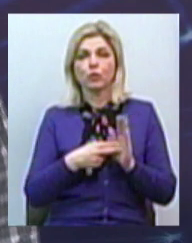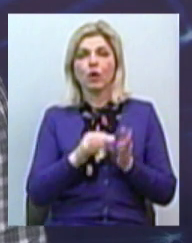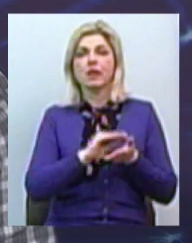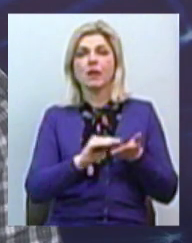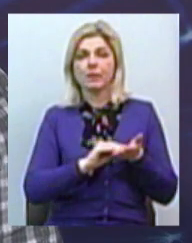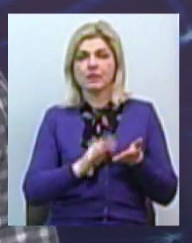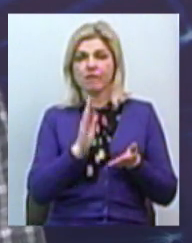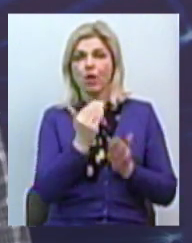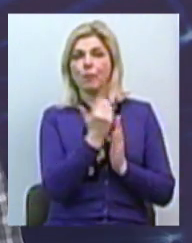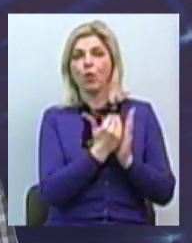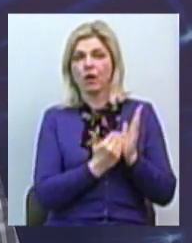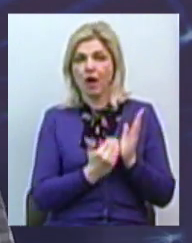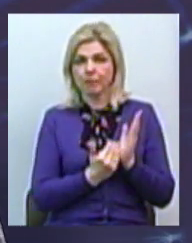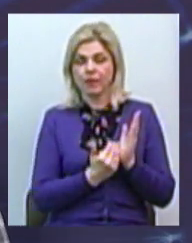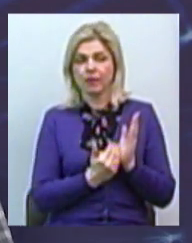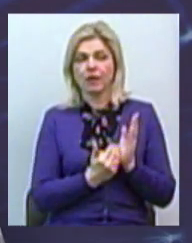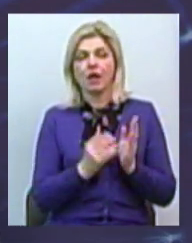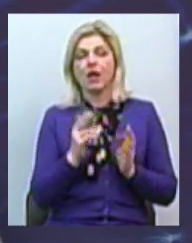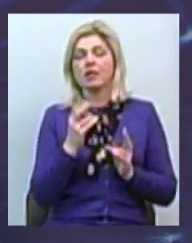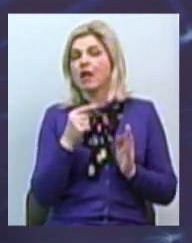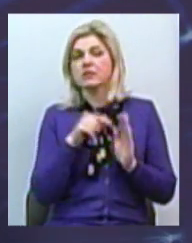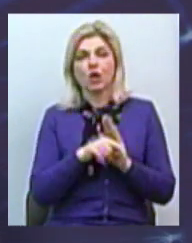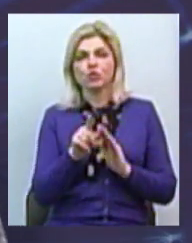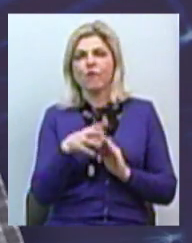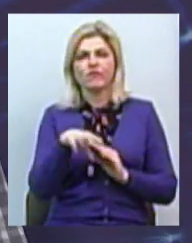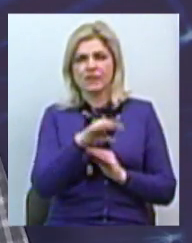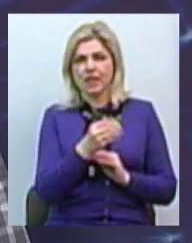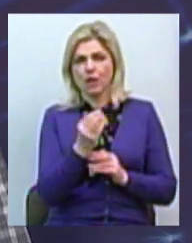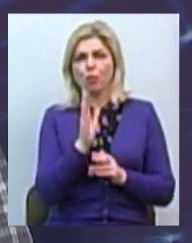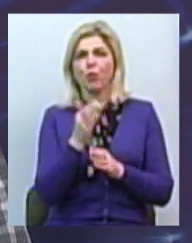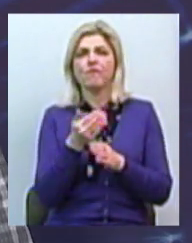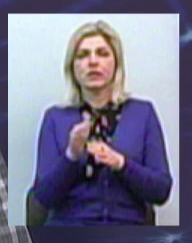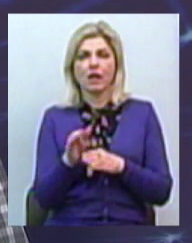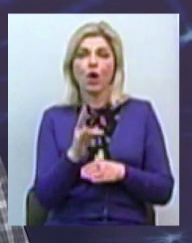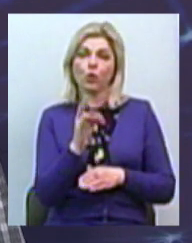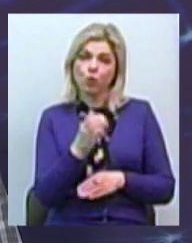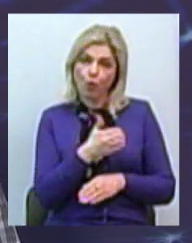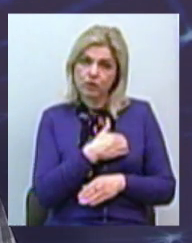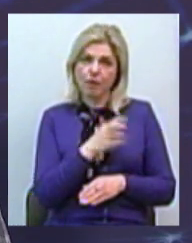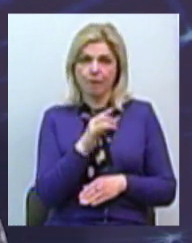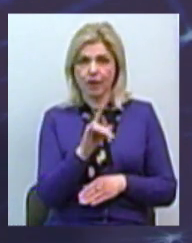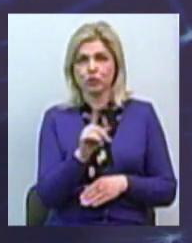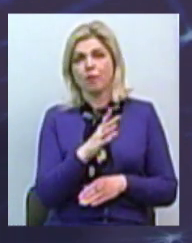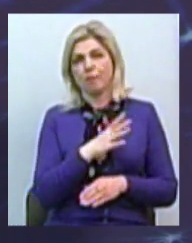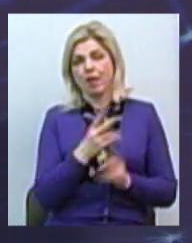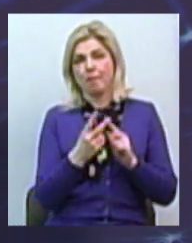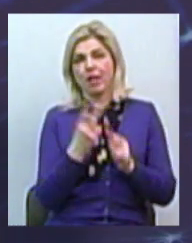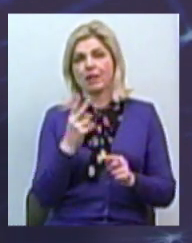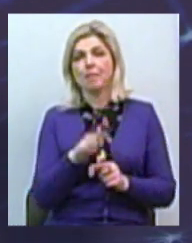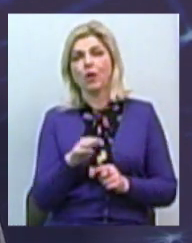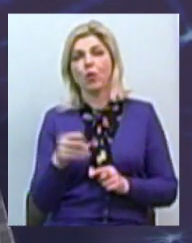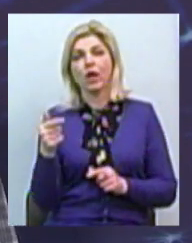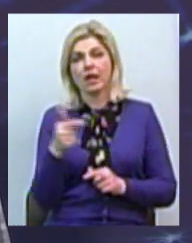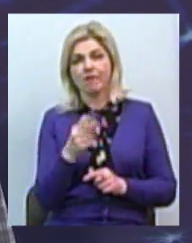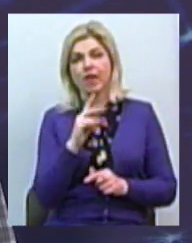в програмі, це не мається на увазі, що ці гроші будуть виділятися, але хотілося б, щоб було десь по 1,5 мільйона гривень на рік для